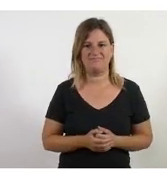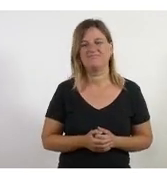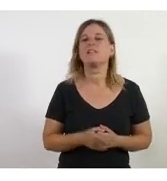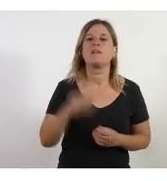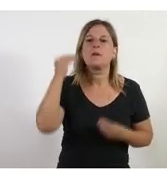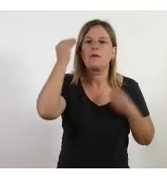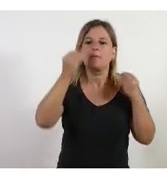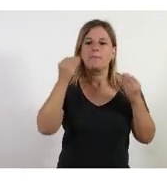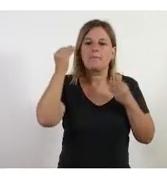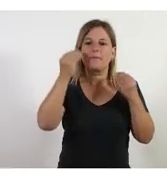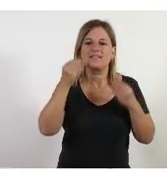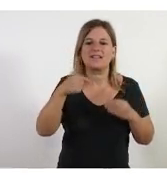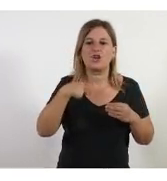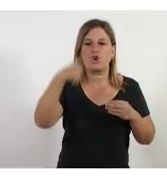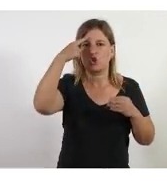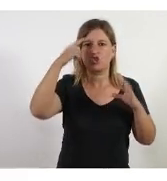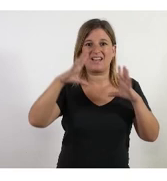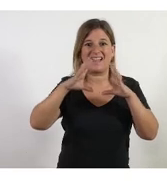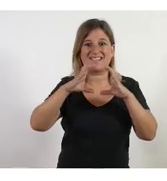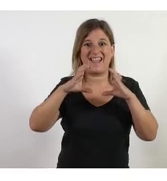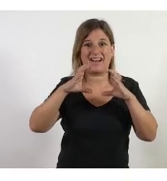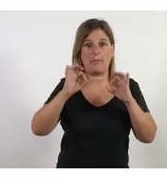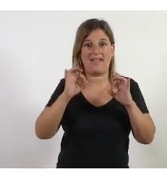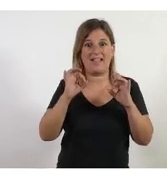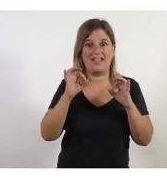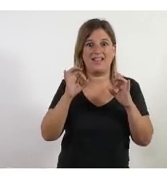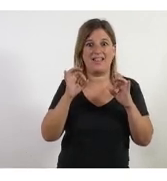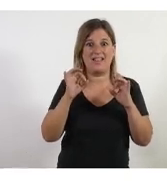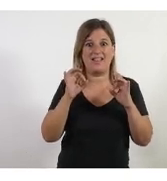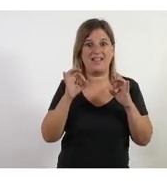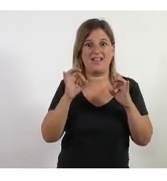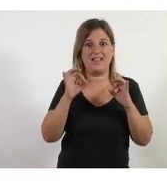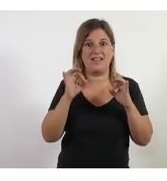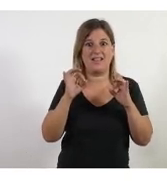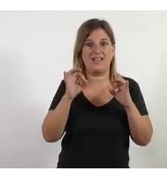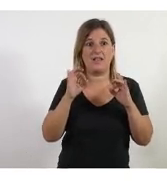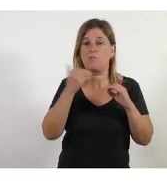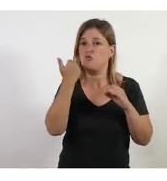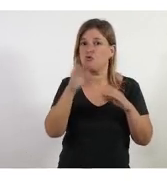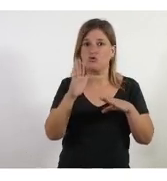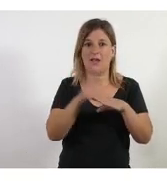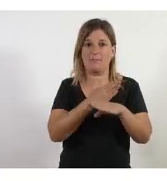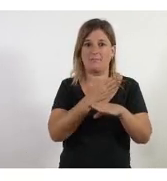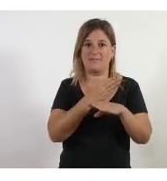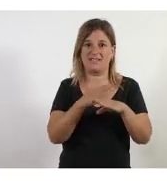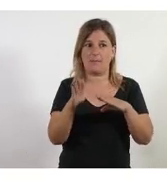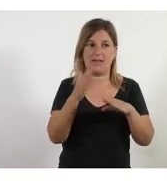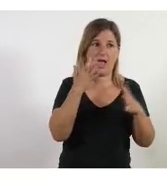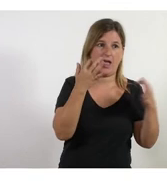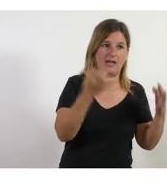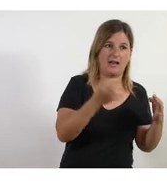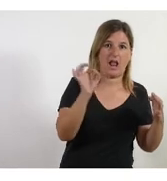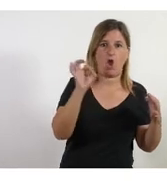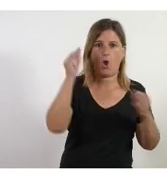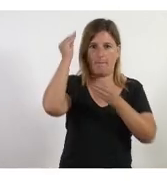Fixa't que el nostre cervell no diferencia entre el que és real i el que és de pensament. Hi ha un